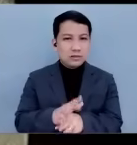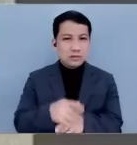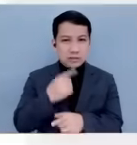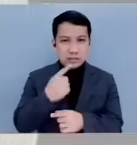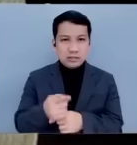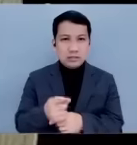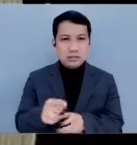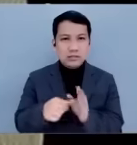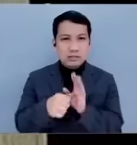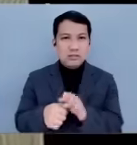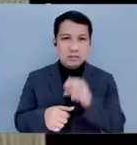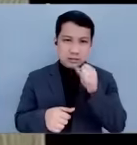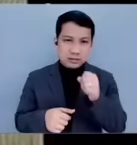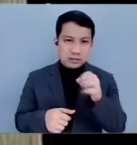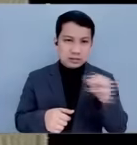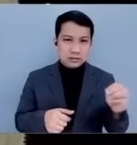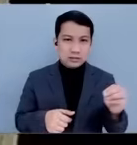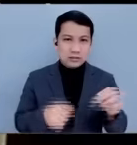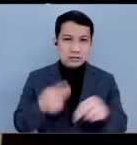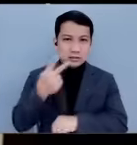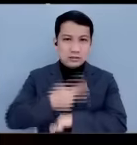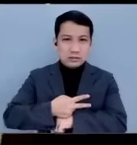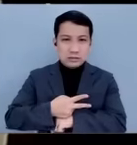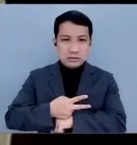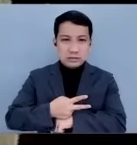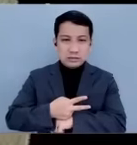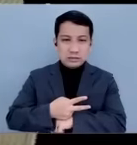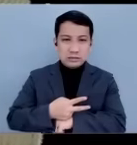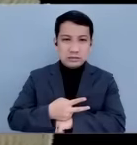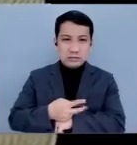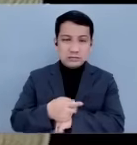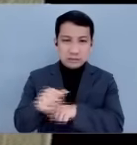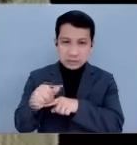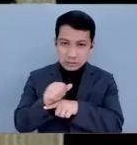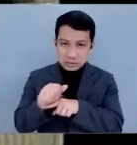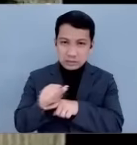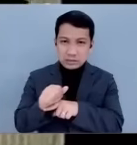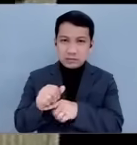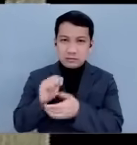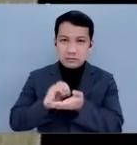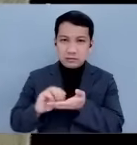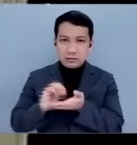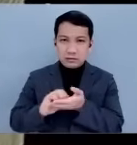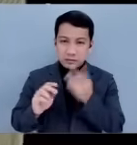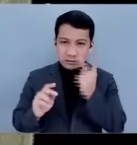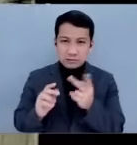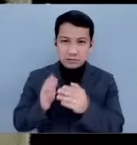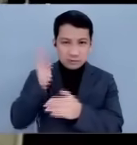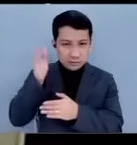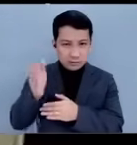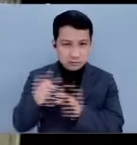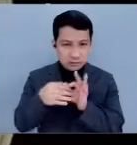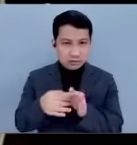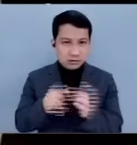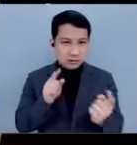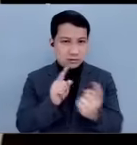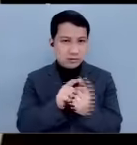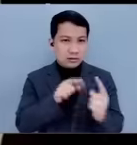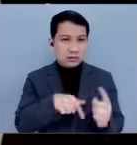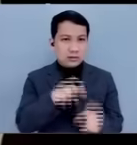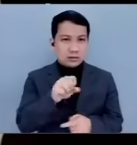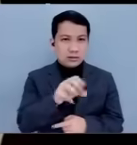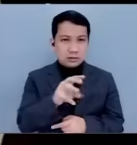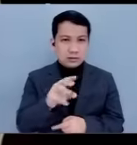si Sam. 2 days pa lang kami nagre-rehearse. So, I'm looking forward na makilala pa si Sam.